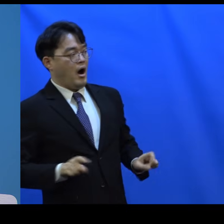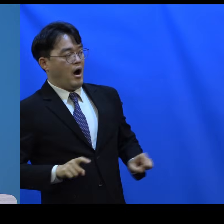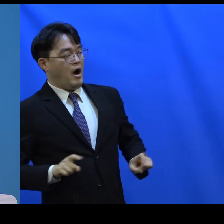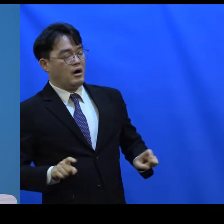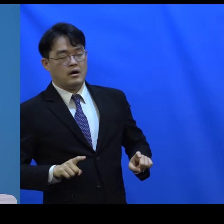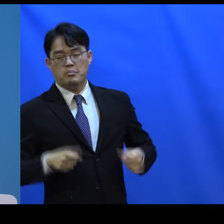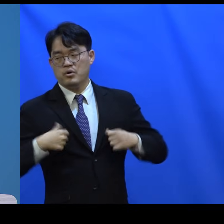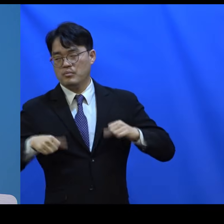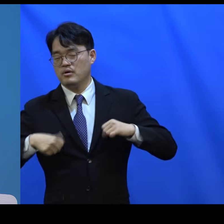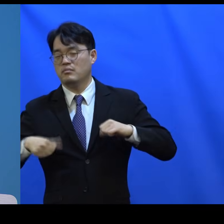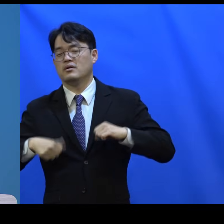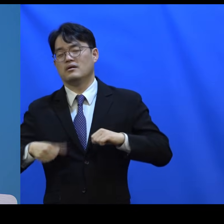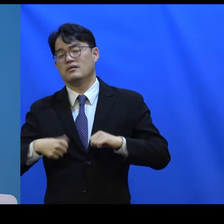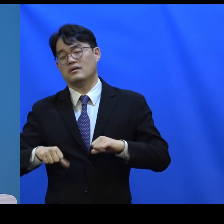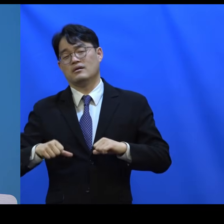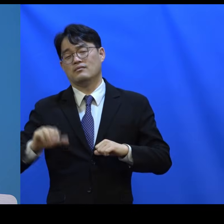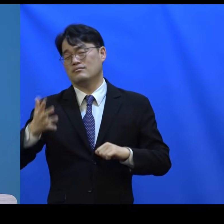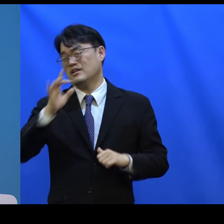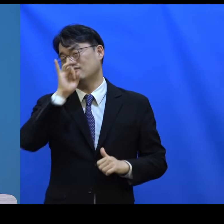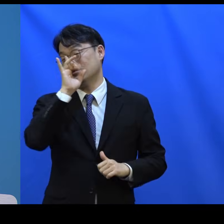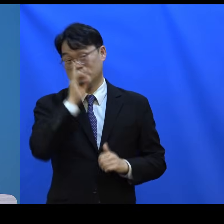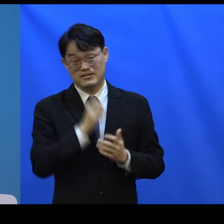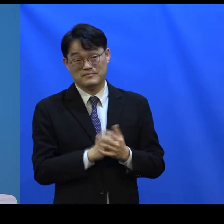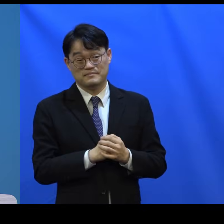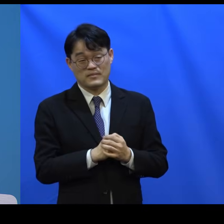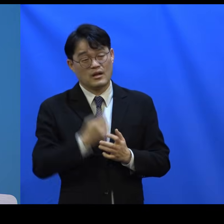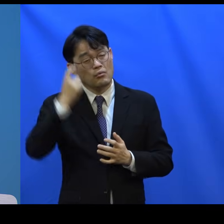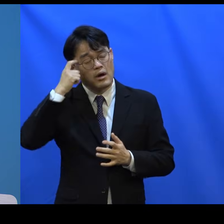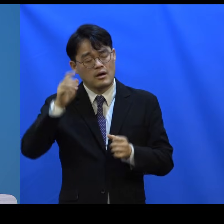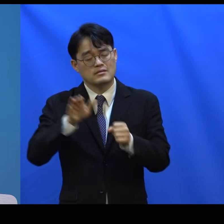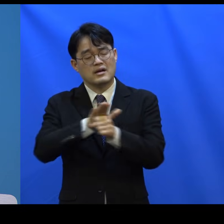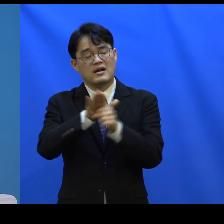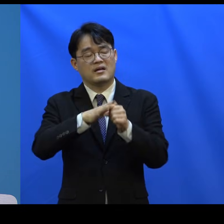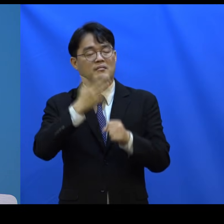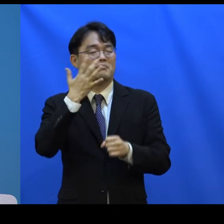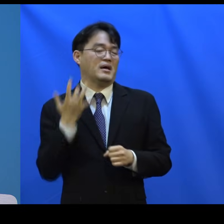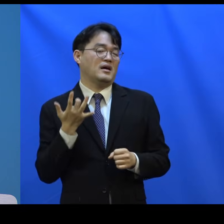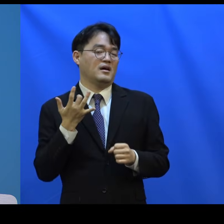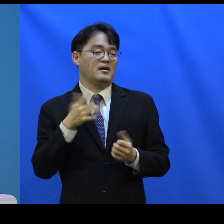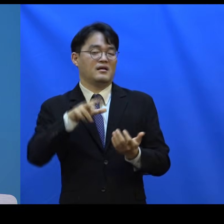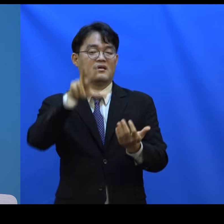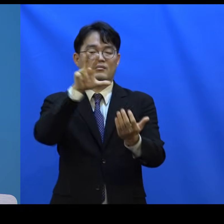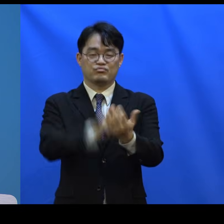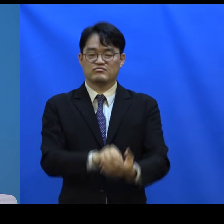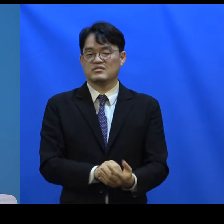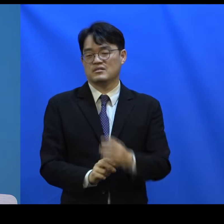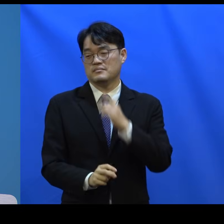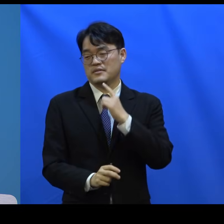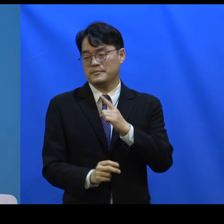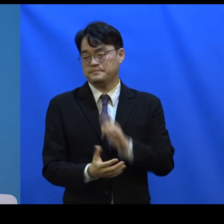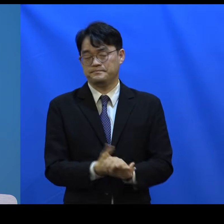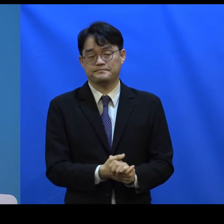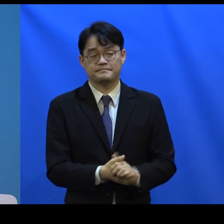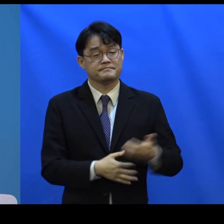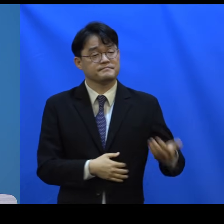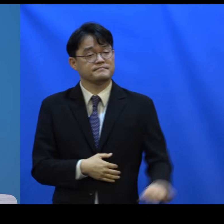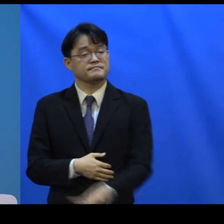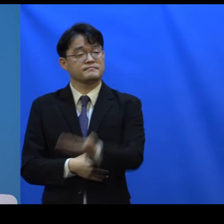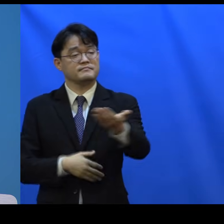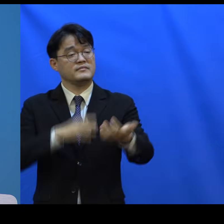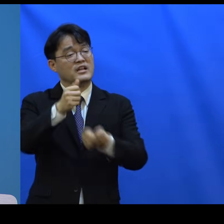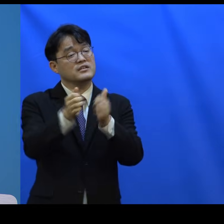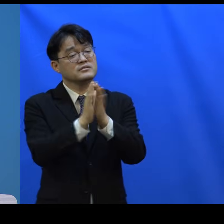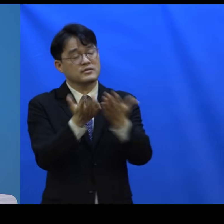성경을 읽는데 이제 오랫동안 성경을 이제 읽다 보면 뭘 보여요, 여러분?